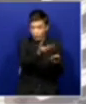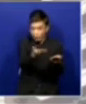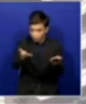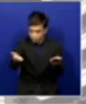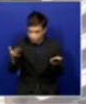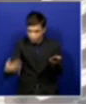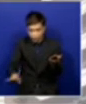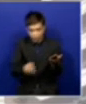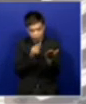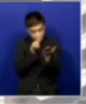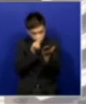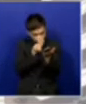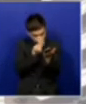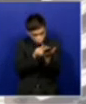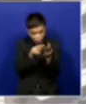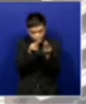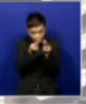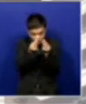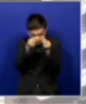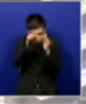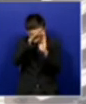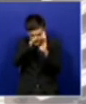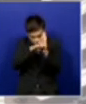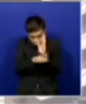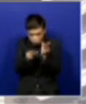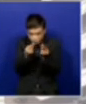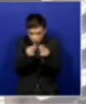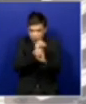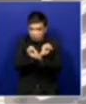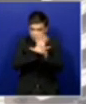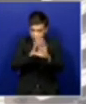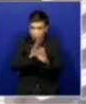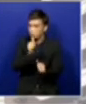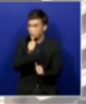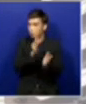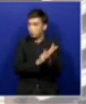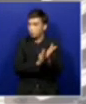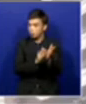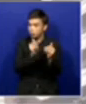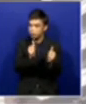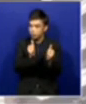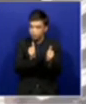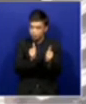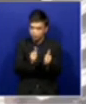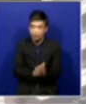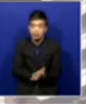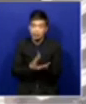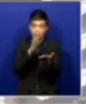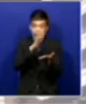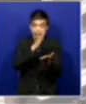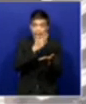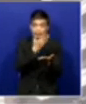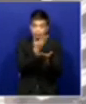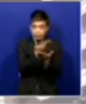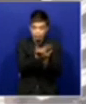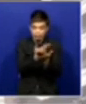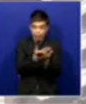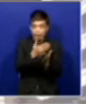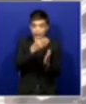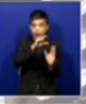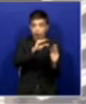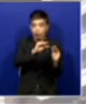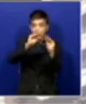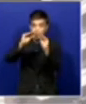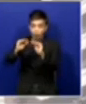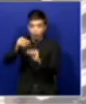ขออนุญาตชื่นชมครับและที่สำคัญครับรายงานวิเคราะห์ร่างพระราชบัญญัติโอนงบประมาณรายจ่ายพ.ศ.ของสำ